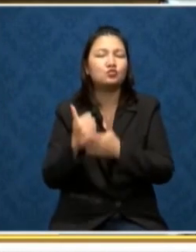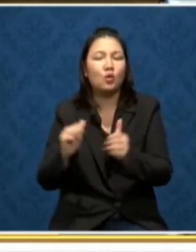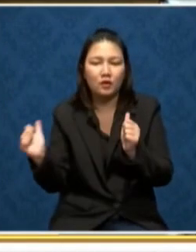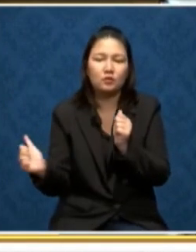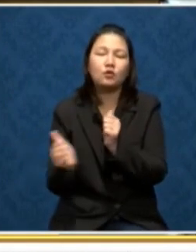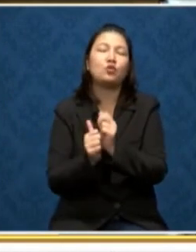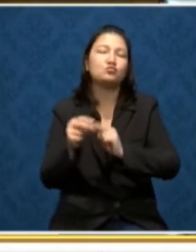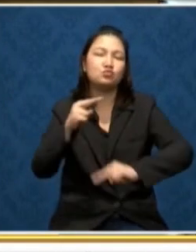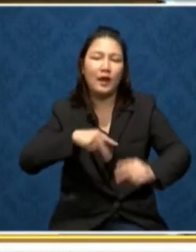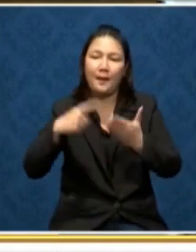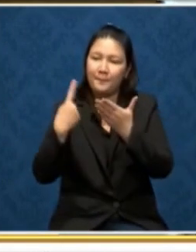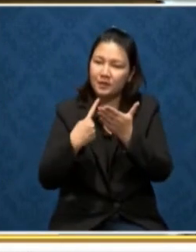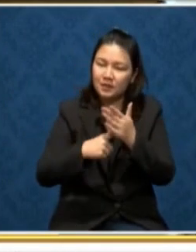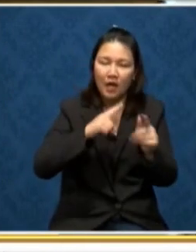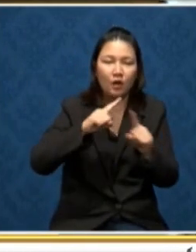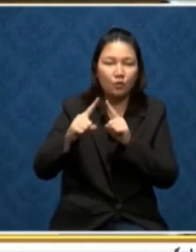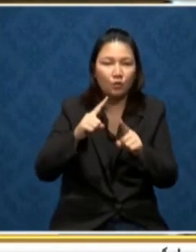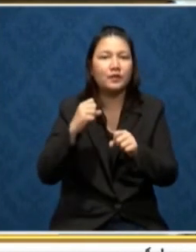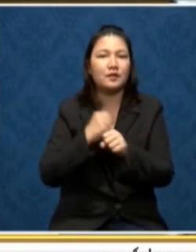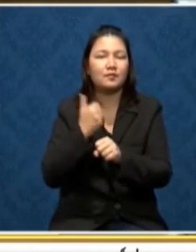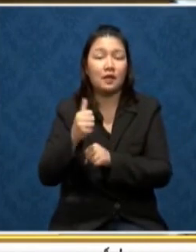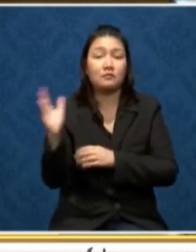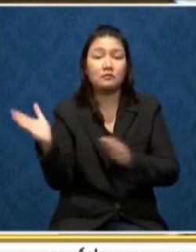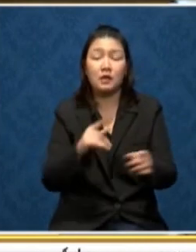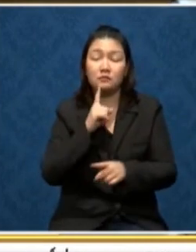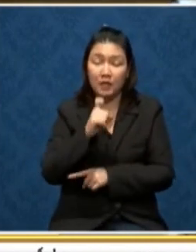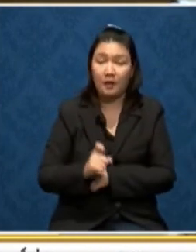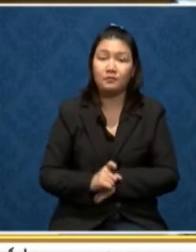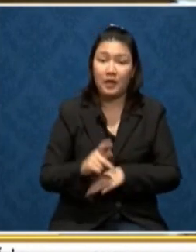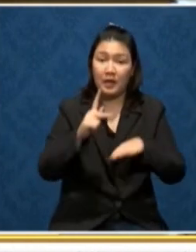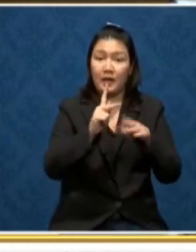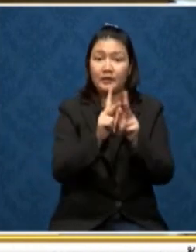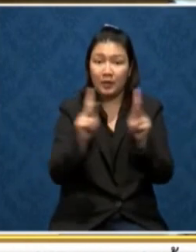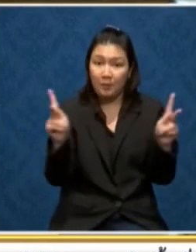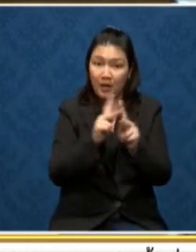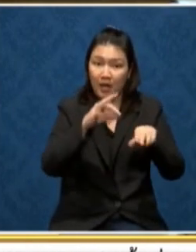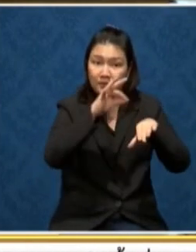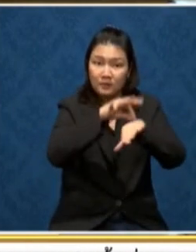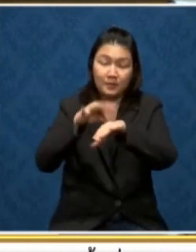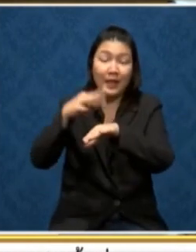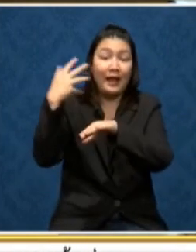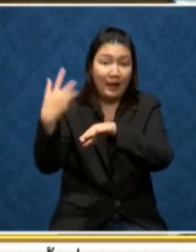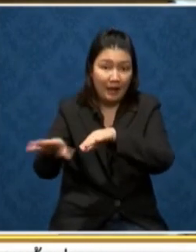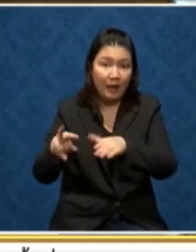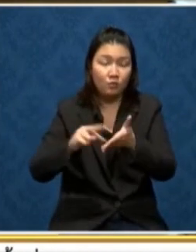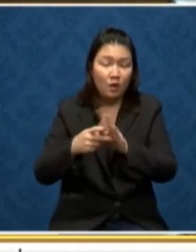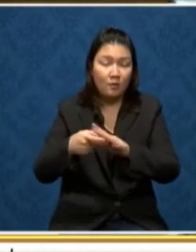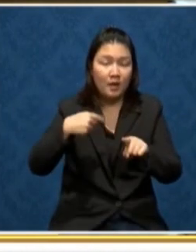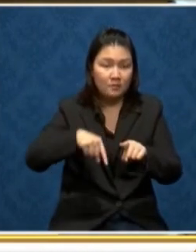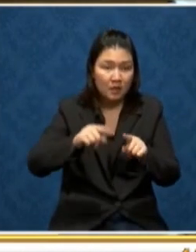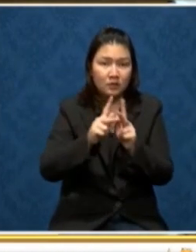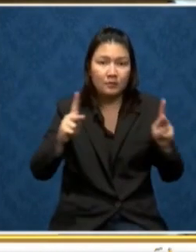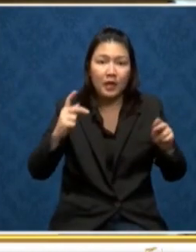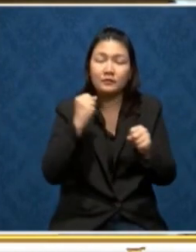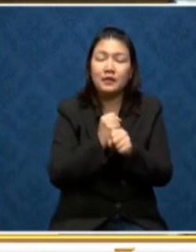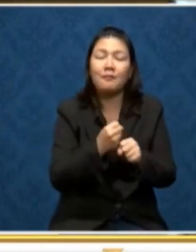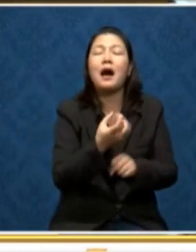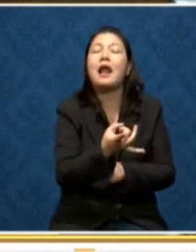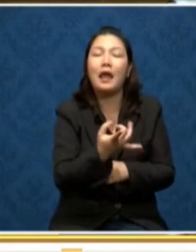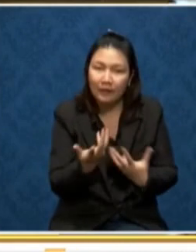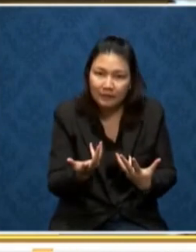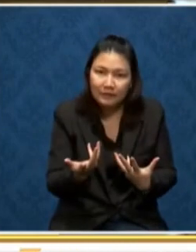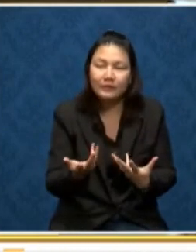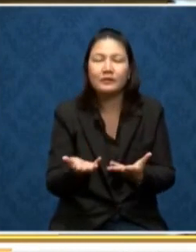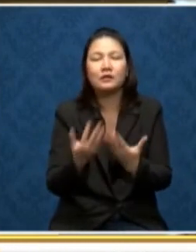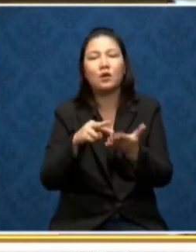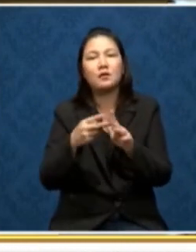เกี่ยวค้องอยากทราบว่ขณะนี้ คณะกรมการนี้ได้ดำเนินการอะไรบ้างมีแนวทางและข้อเสนอแนะ need be guidon ต้นเป็